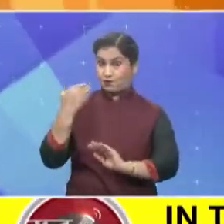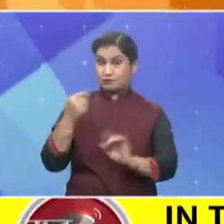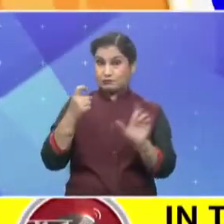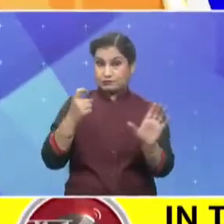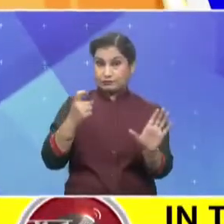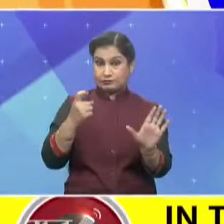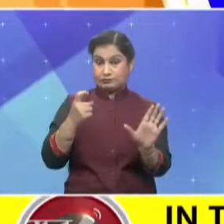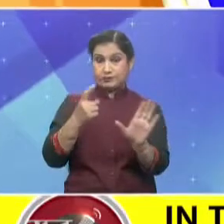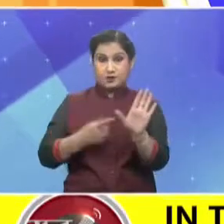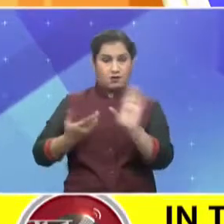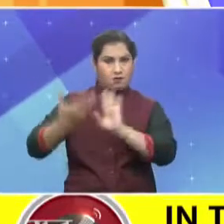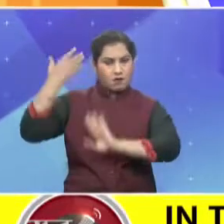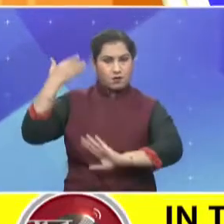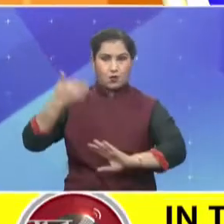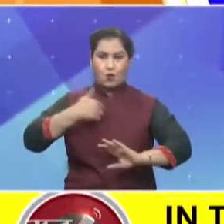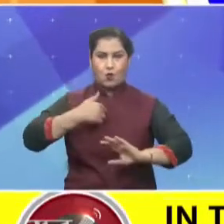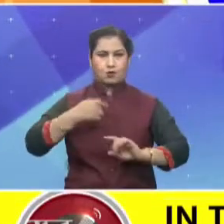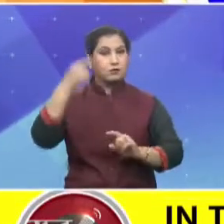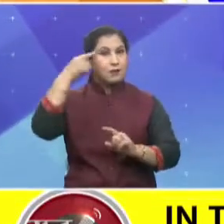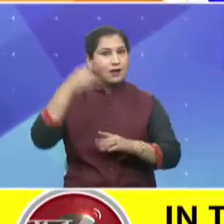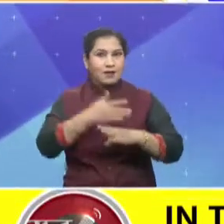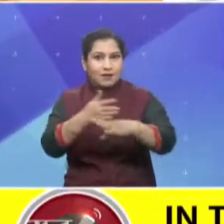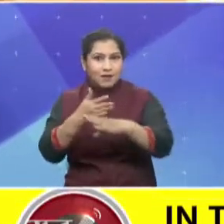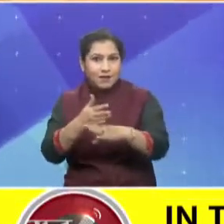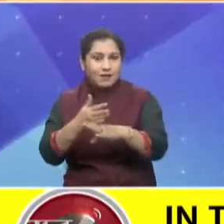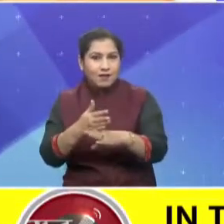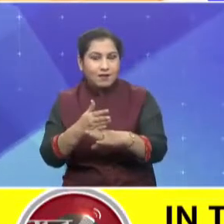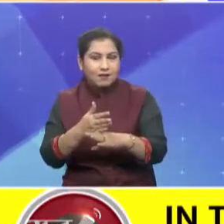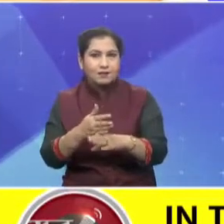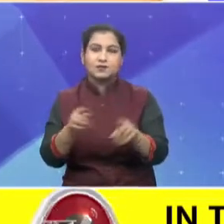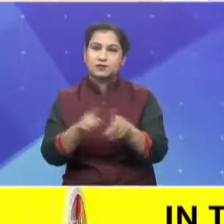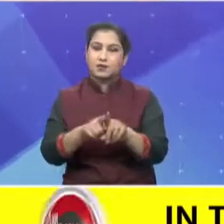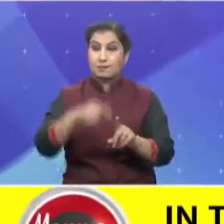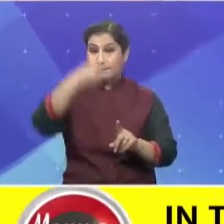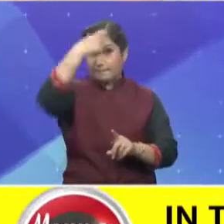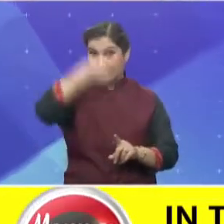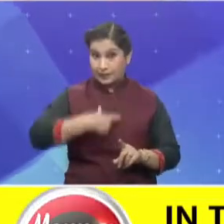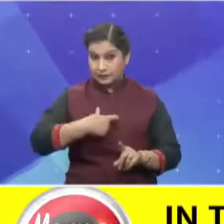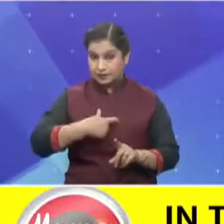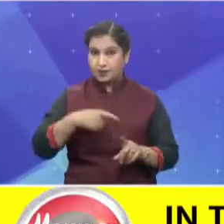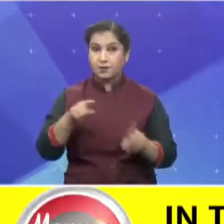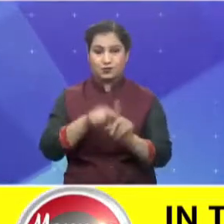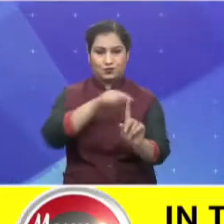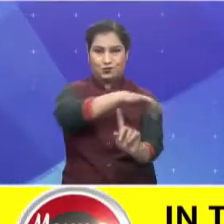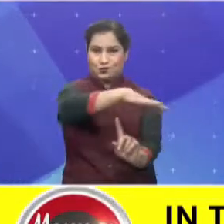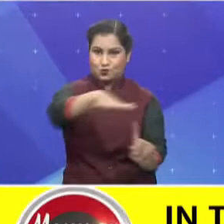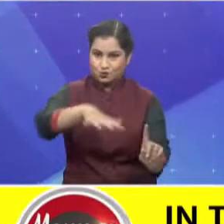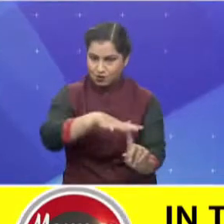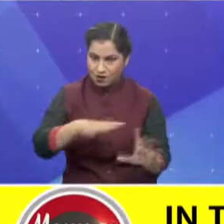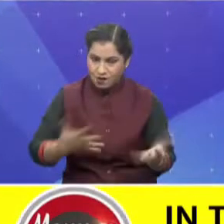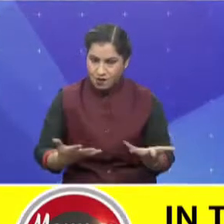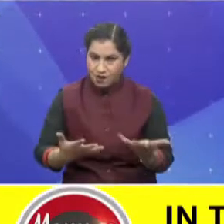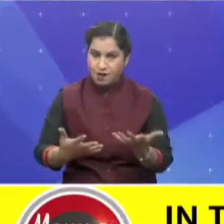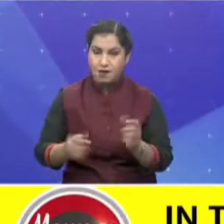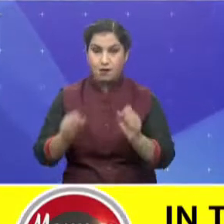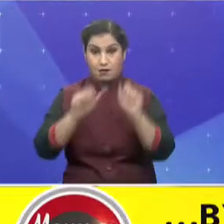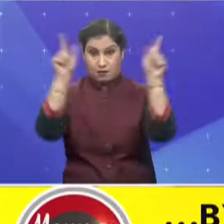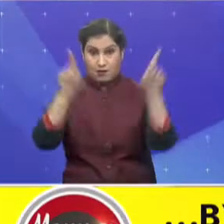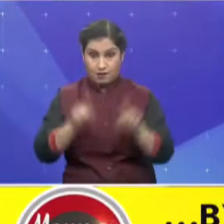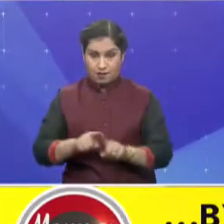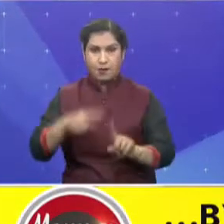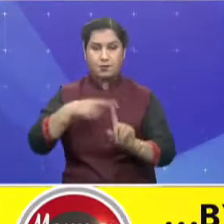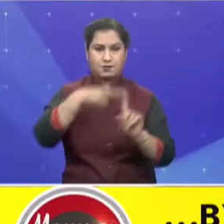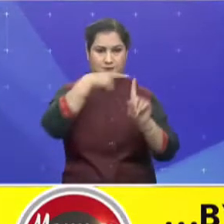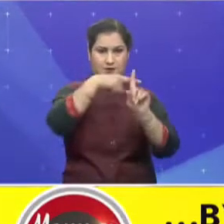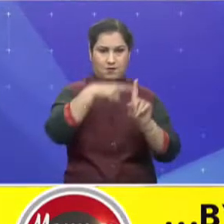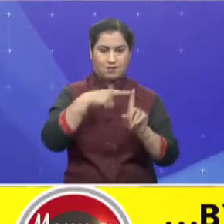से हमारी ये मन की बात भी व्यक्ति की, समाज की, देश की